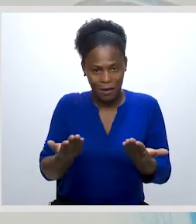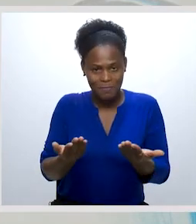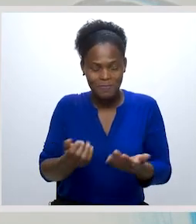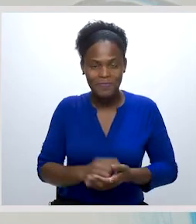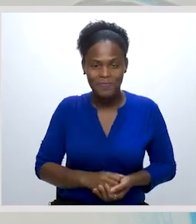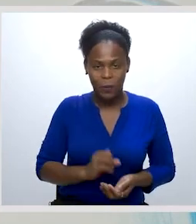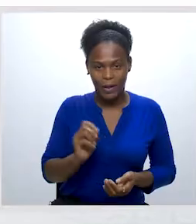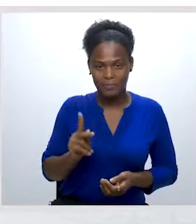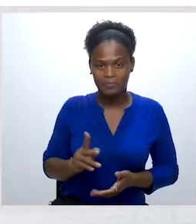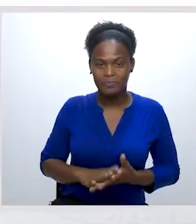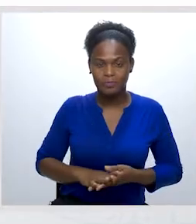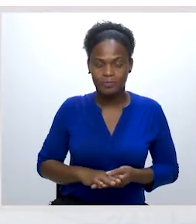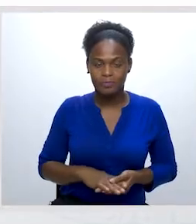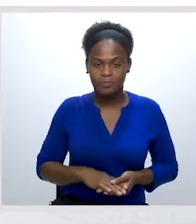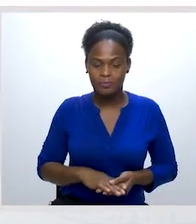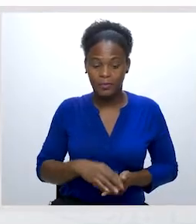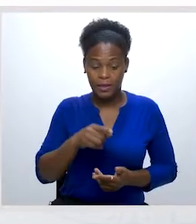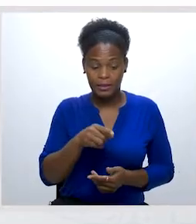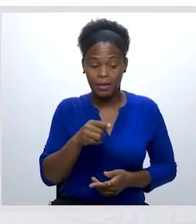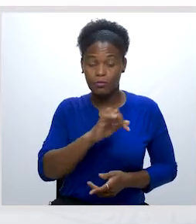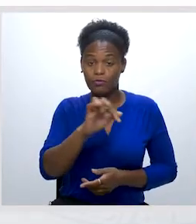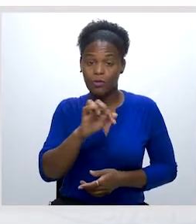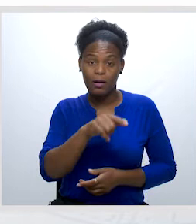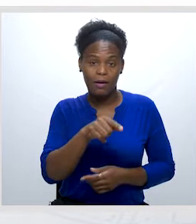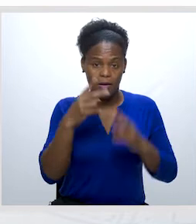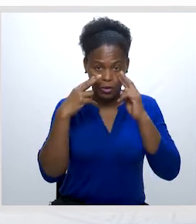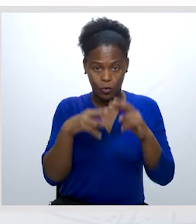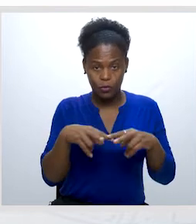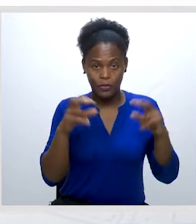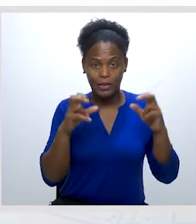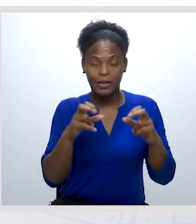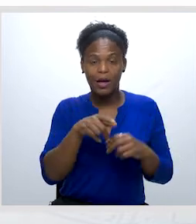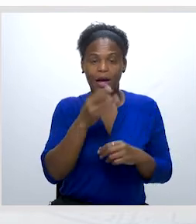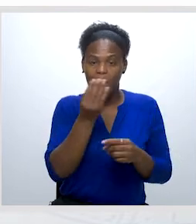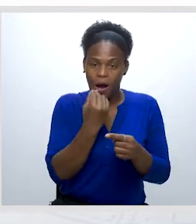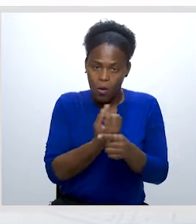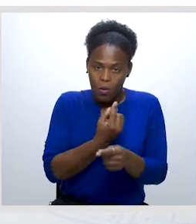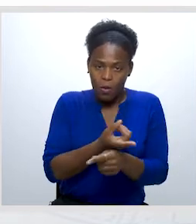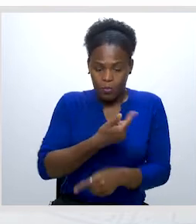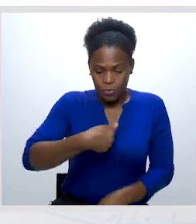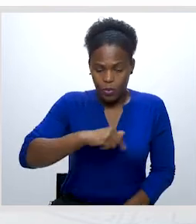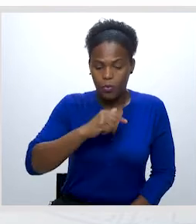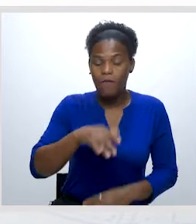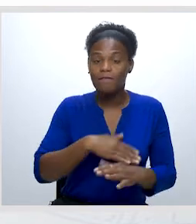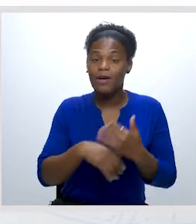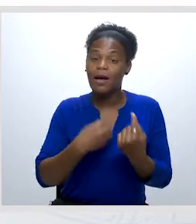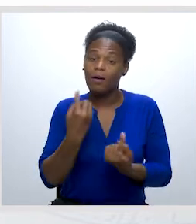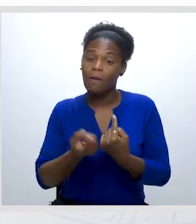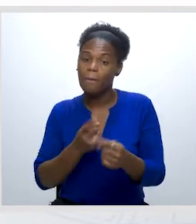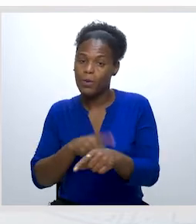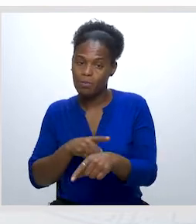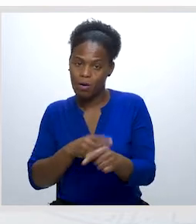Ok. Ici, vous allez découvrir les repas qu'on fait à chaque